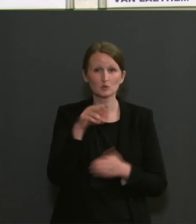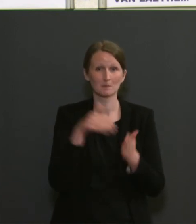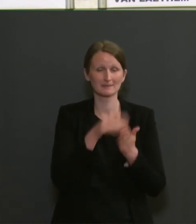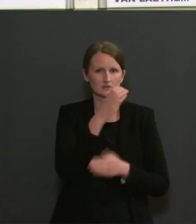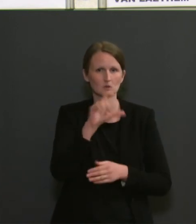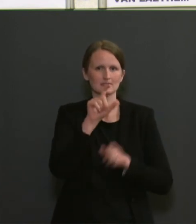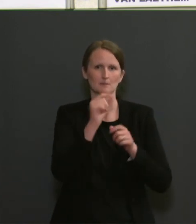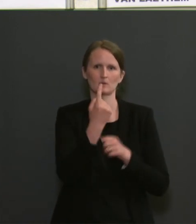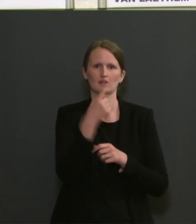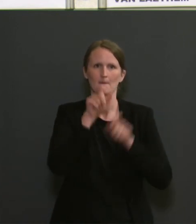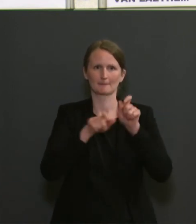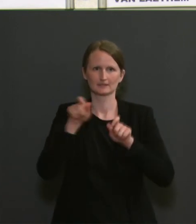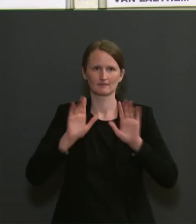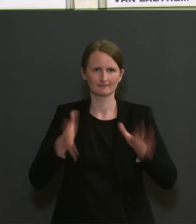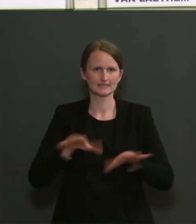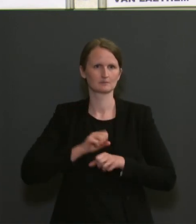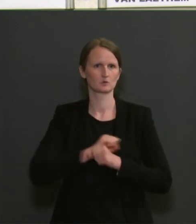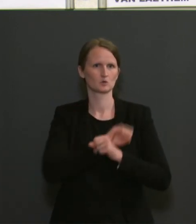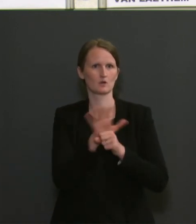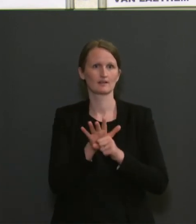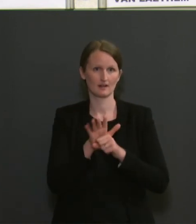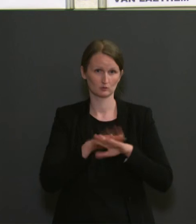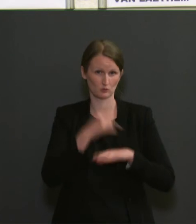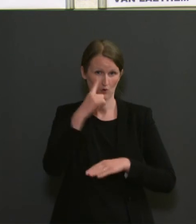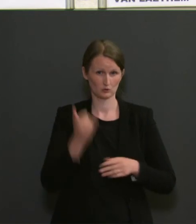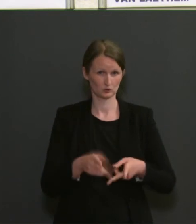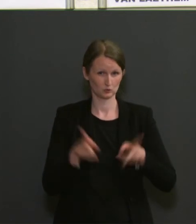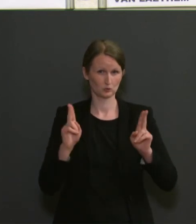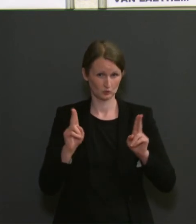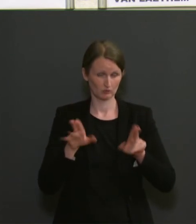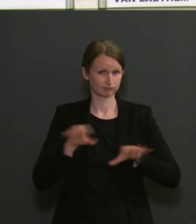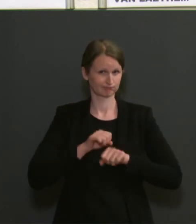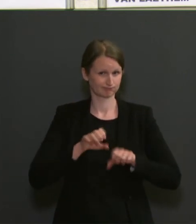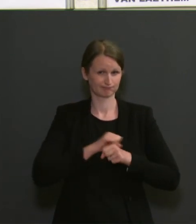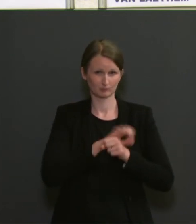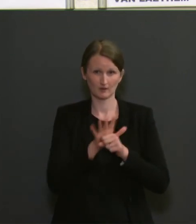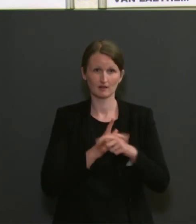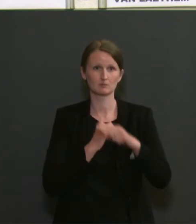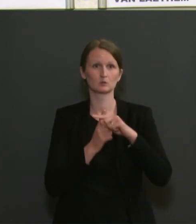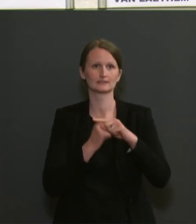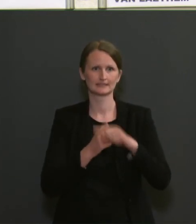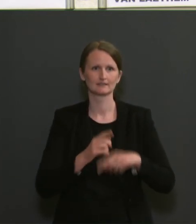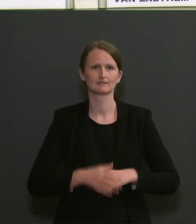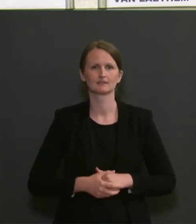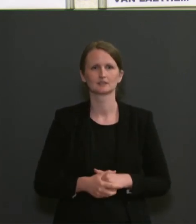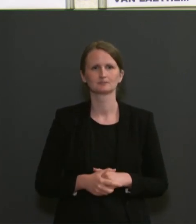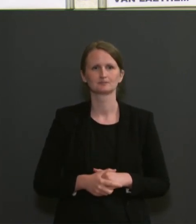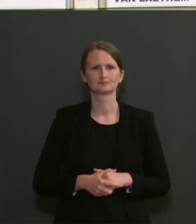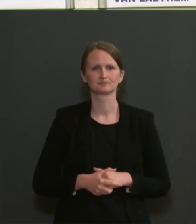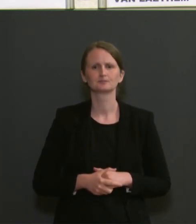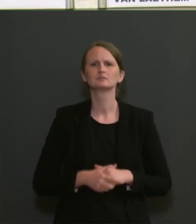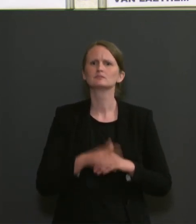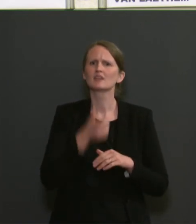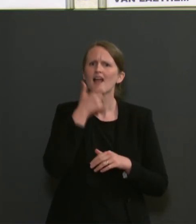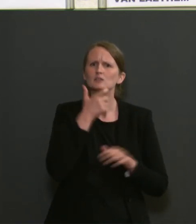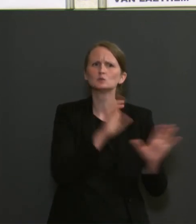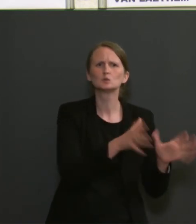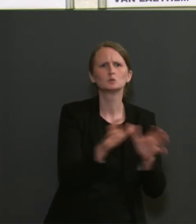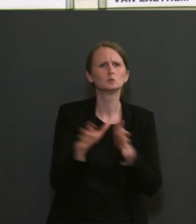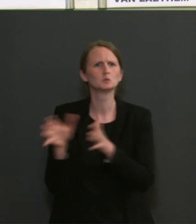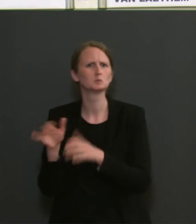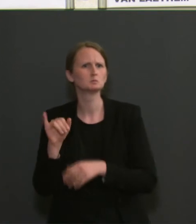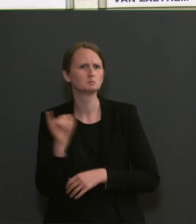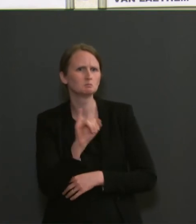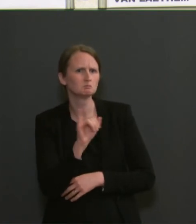journée. Si on regarde les différentes tranches d'âge, on se rend compte que le nombre d'infections diminue